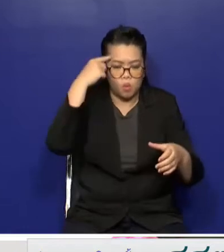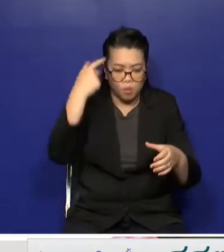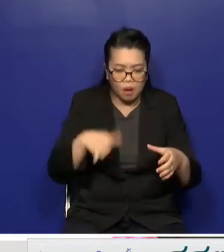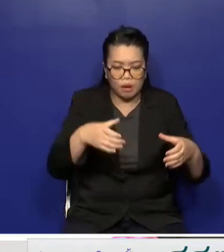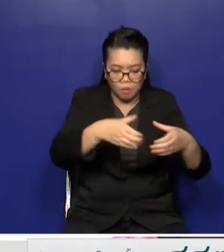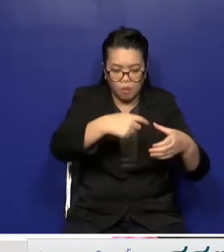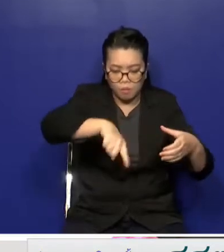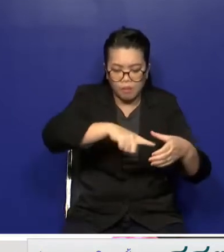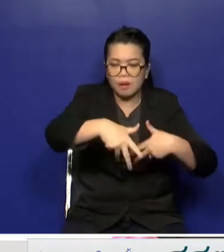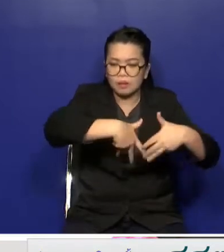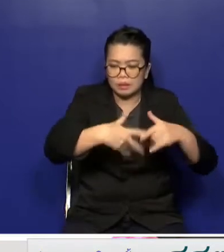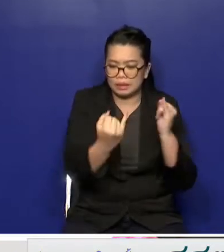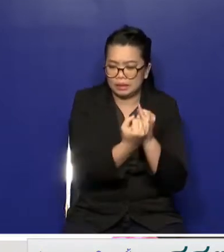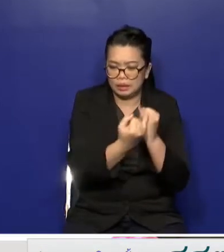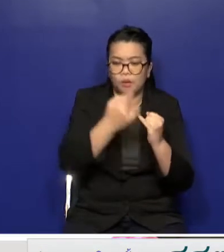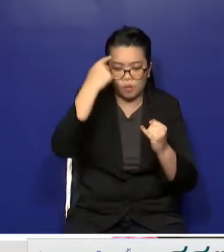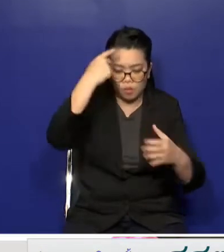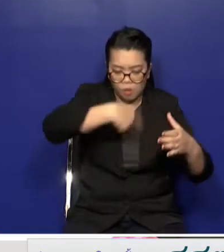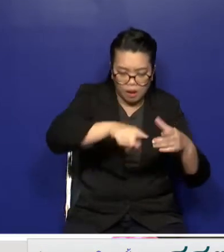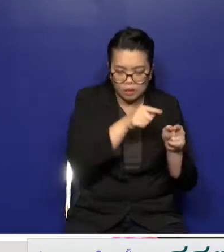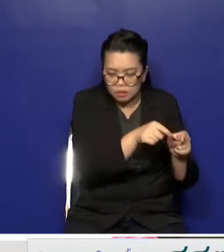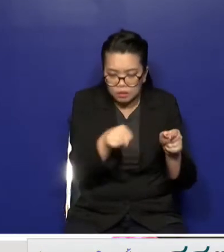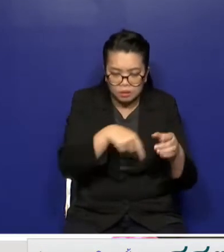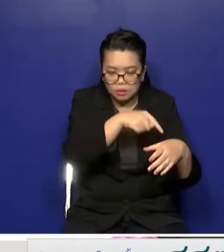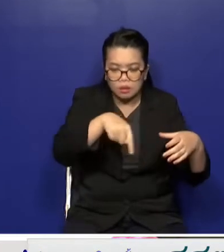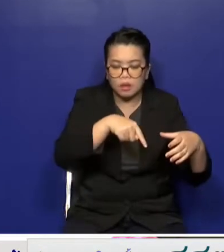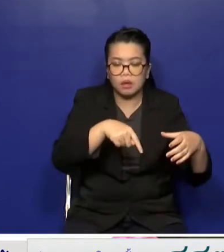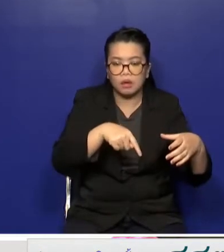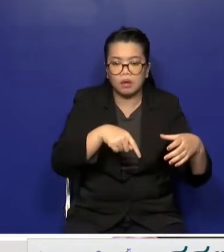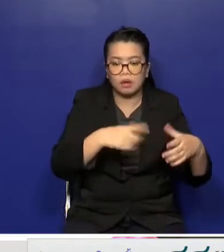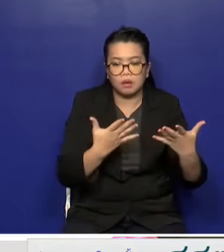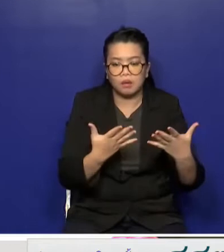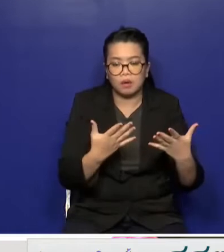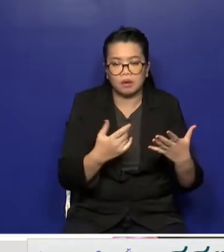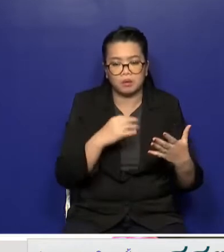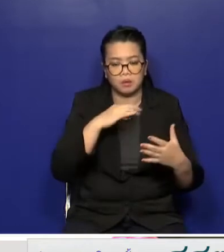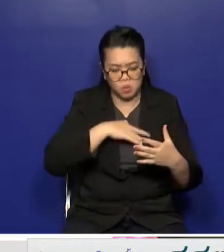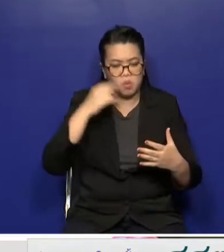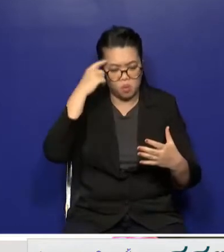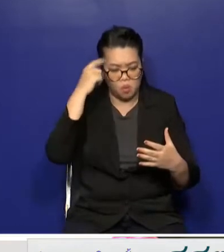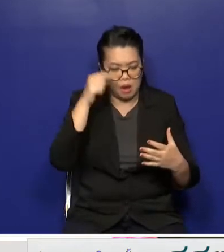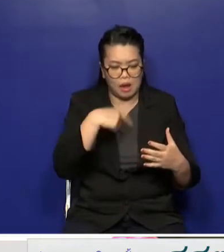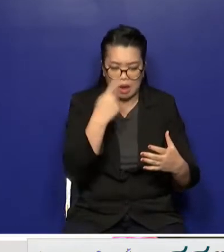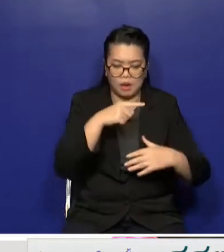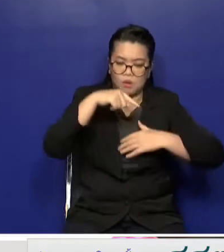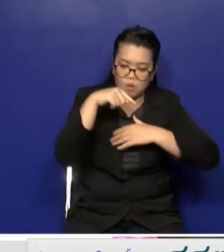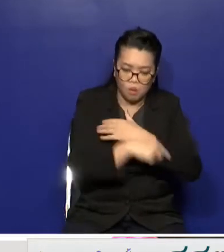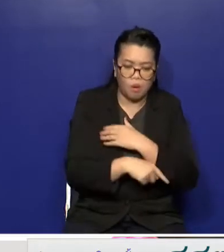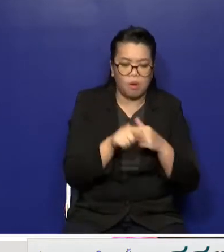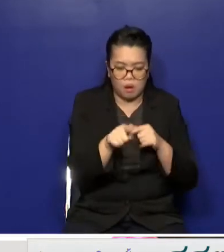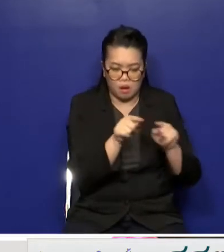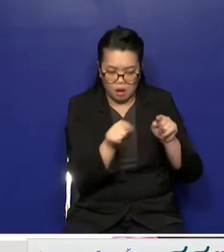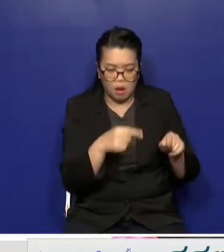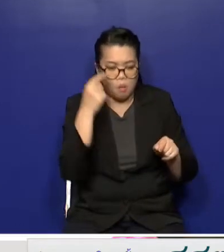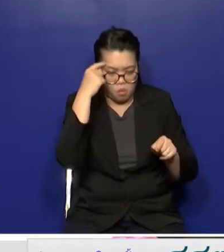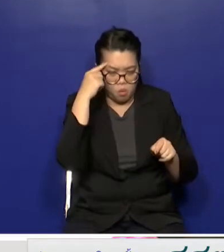ทุกซอกทุกมุมว่าจะมีการกระทําrijที่ไม่สุจลิดไม่ทยทําอยู่แห่งมมไ